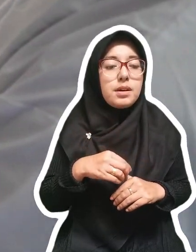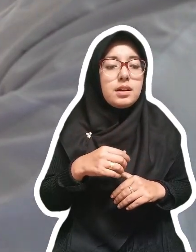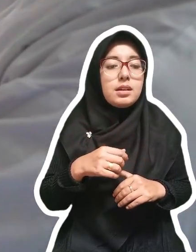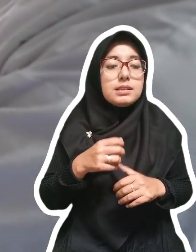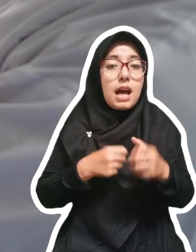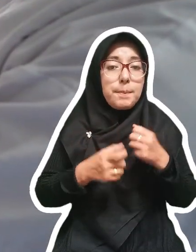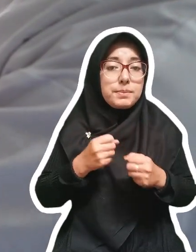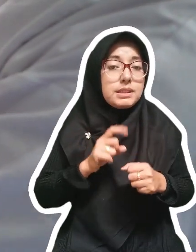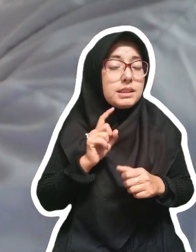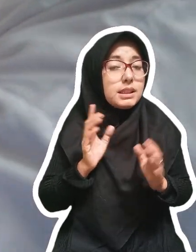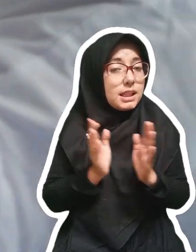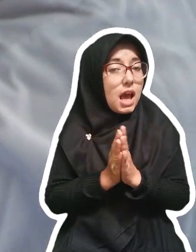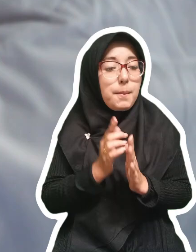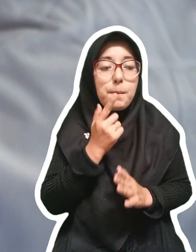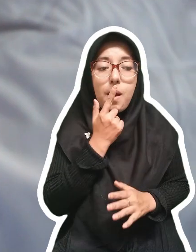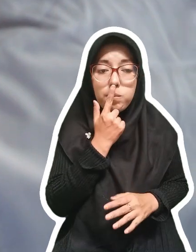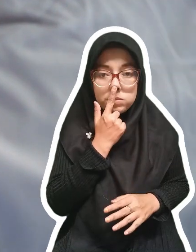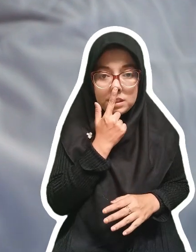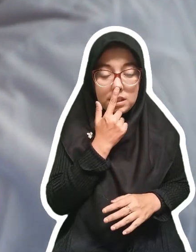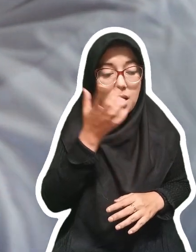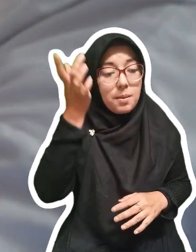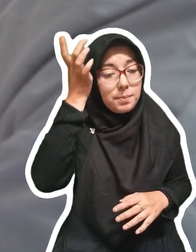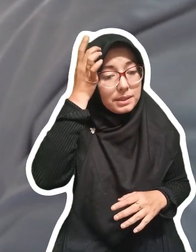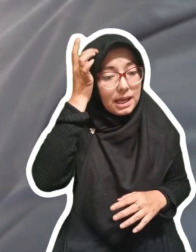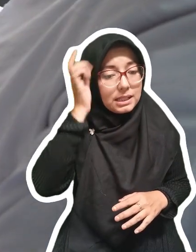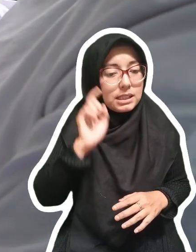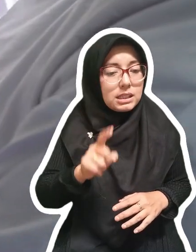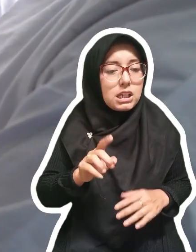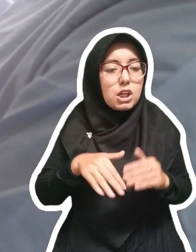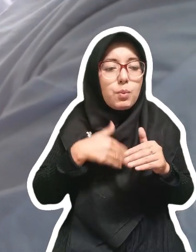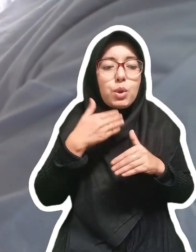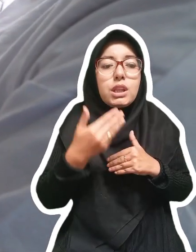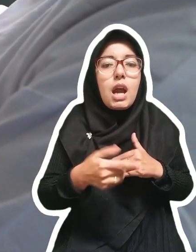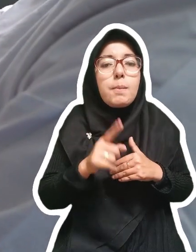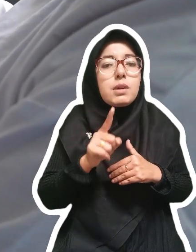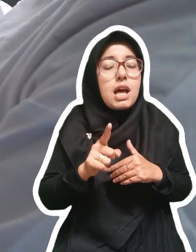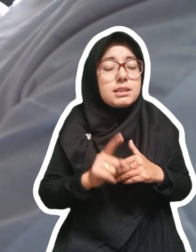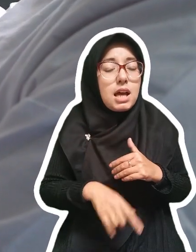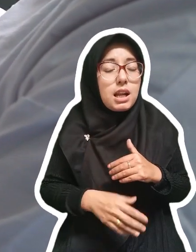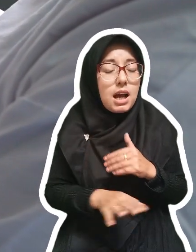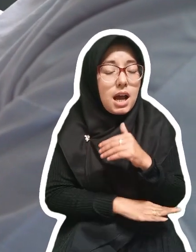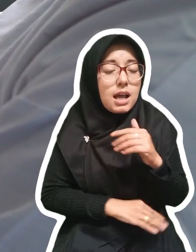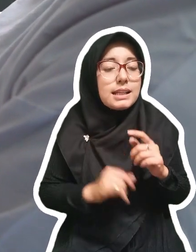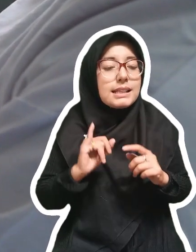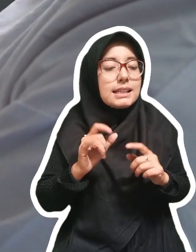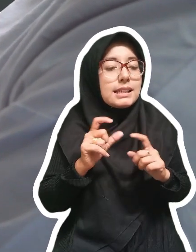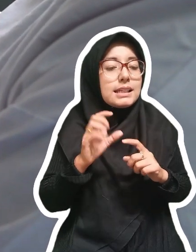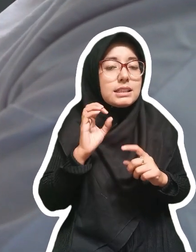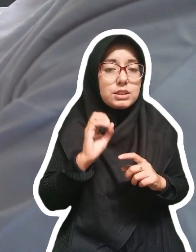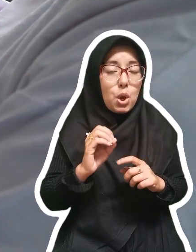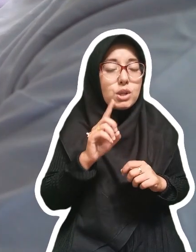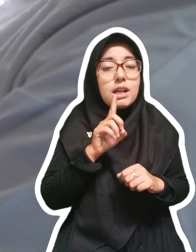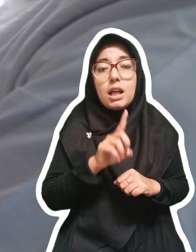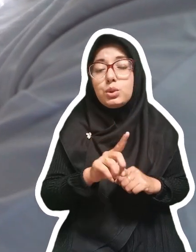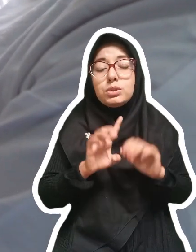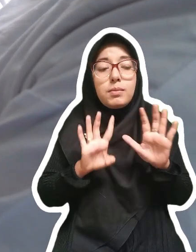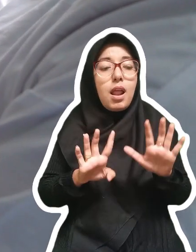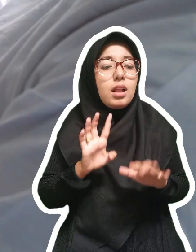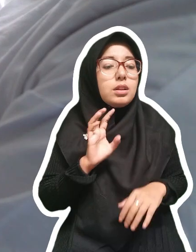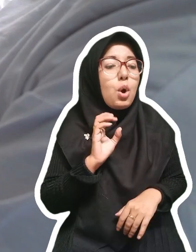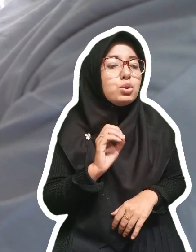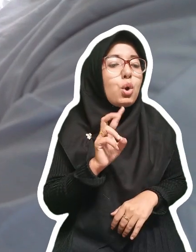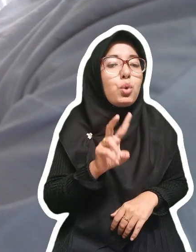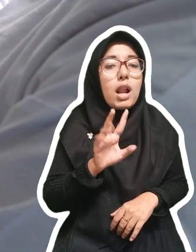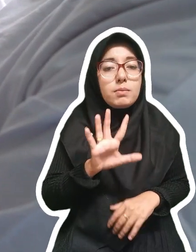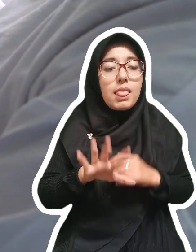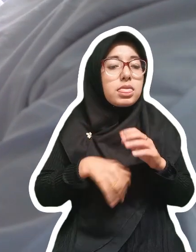dan babi. Penyakit-penyakit ini dilakukan pengujian itu berdasarkan ISO 17025 tahun